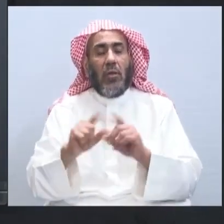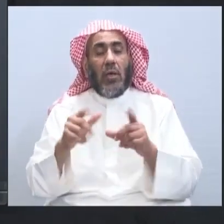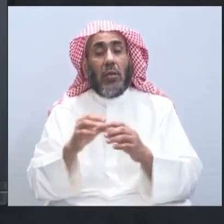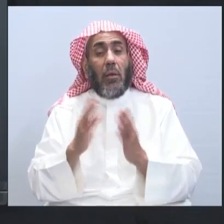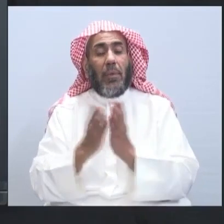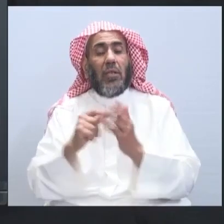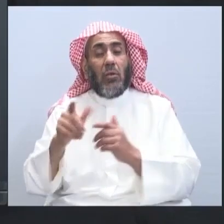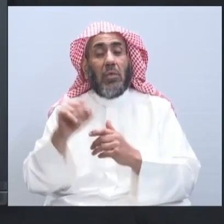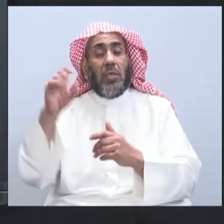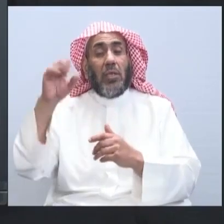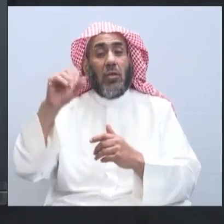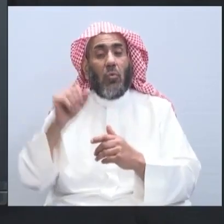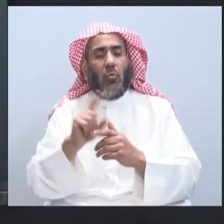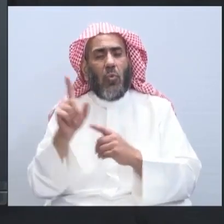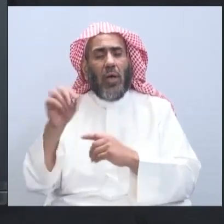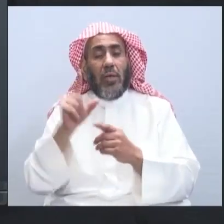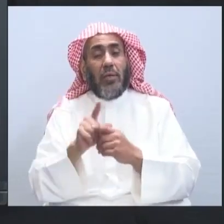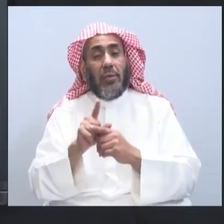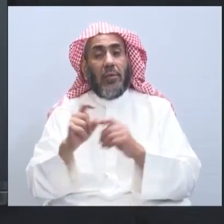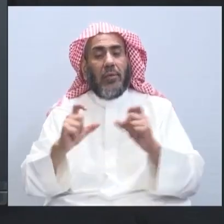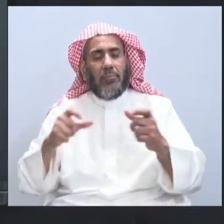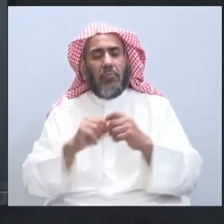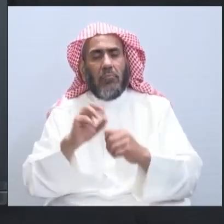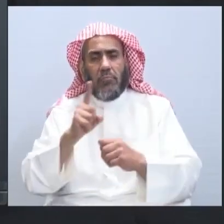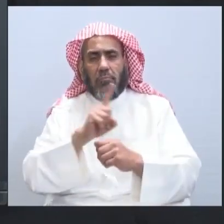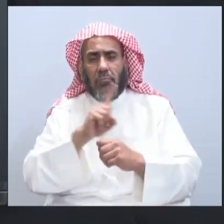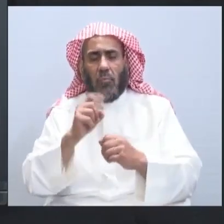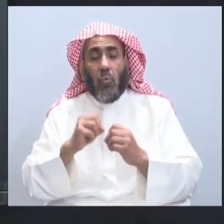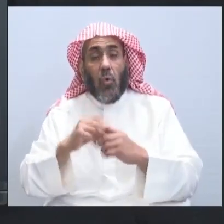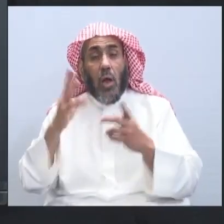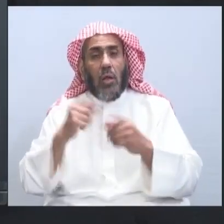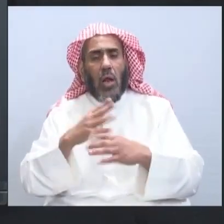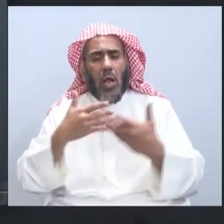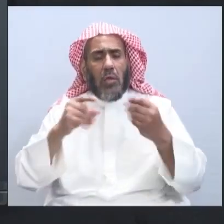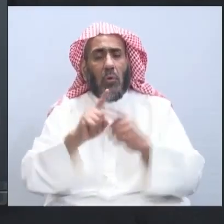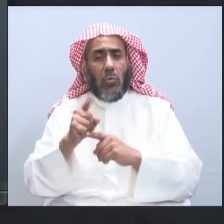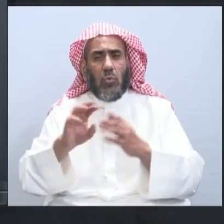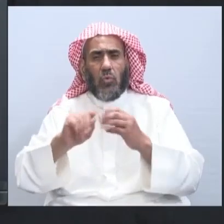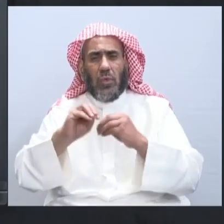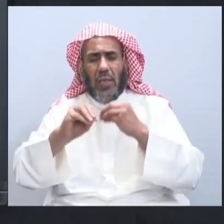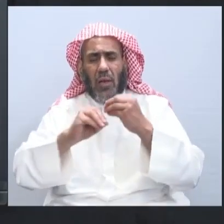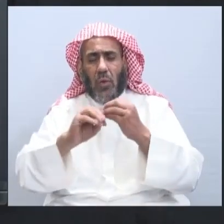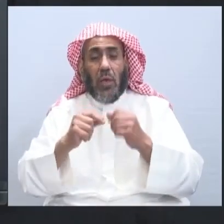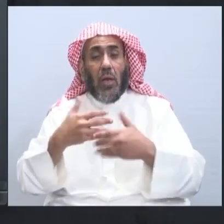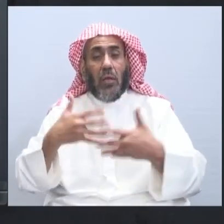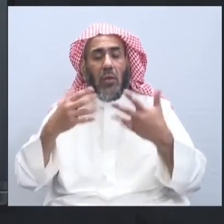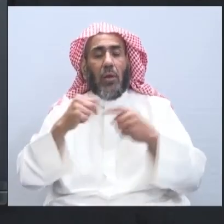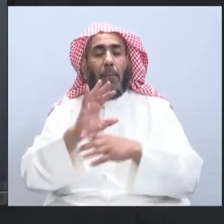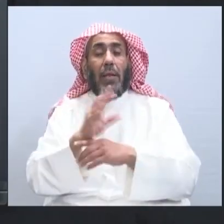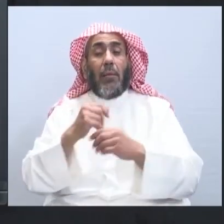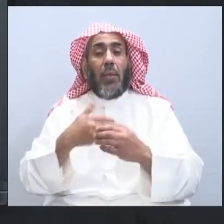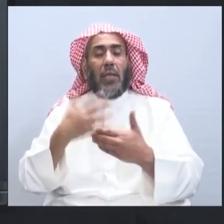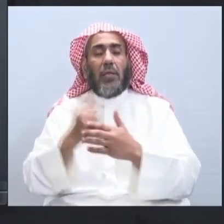المدارس الاخرى مدرسه الديوان التي يعني لا ثارت على الادب القديم وانما تريد العوده للادب تاثرا بالادب